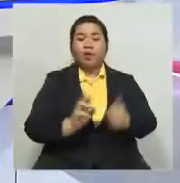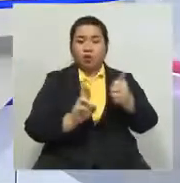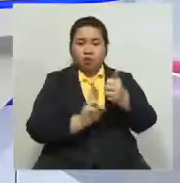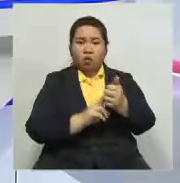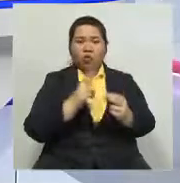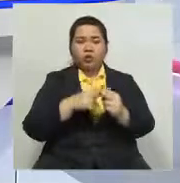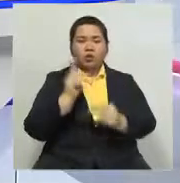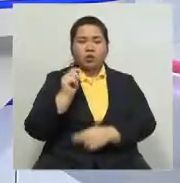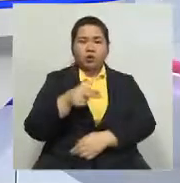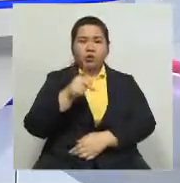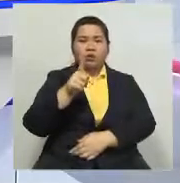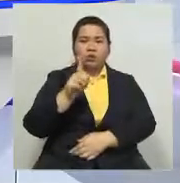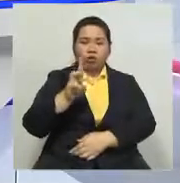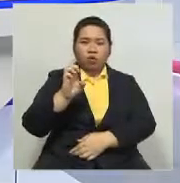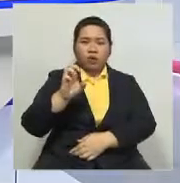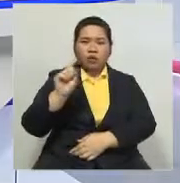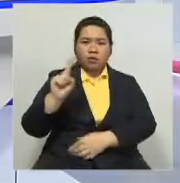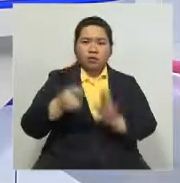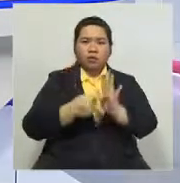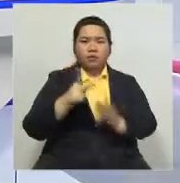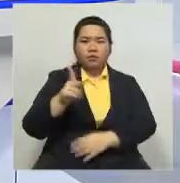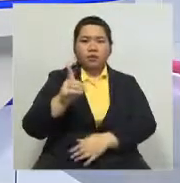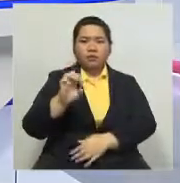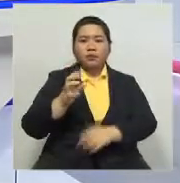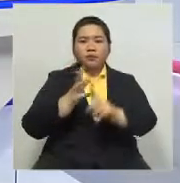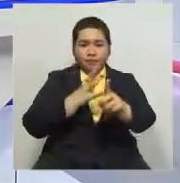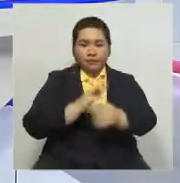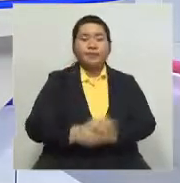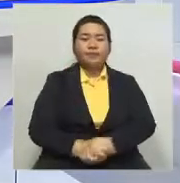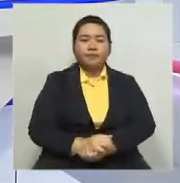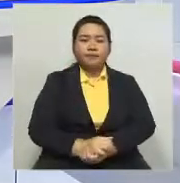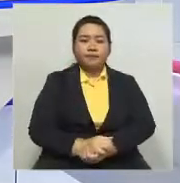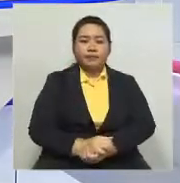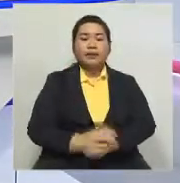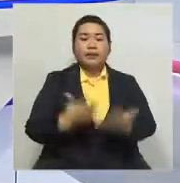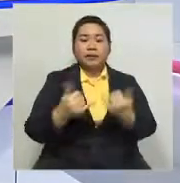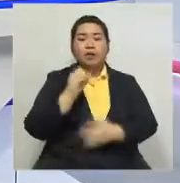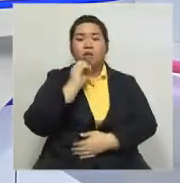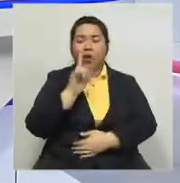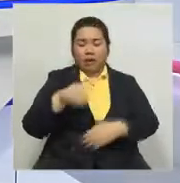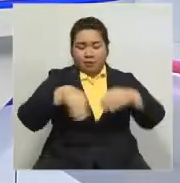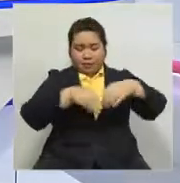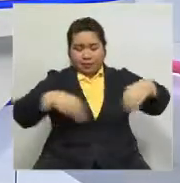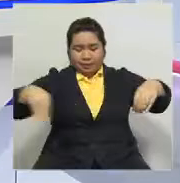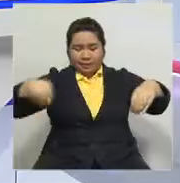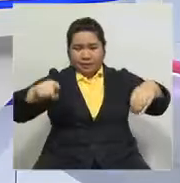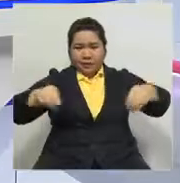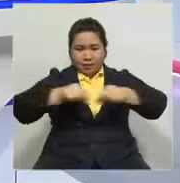องทวีศักดิ์ธนเดโชพลนะครับรองอธิบดีกรมชลประทานครับ ใช่แล้วท่านก็บอกแล้วนะคะส่วนที่ขาดเนี่ยท่านยืนยันว่